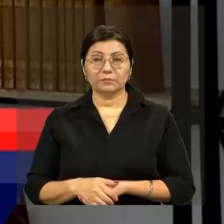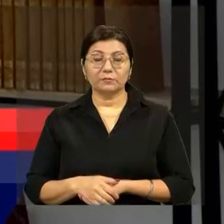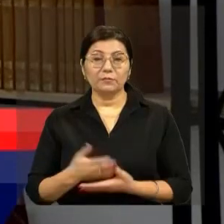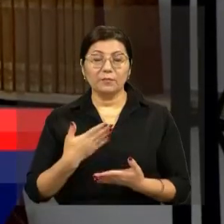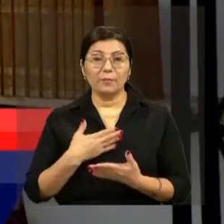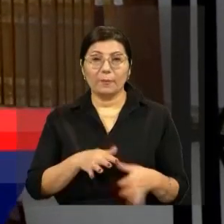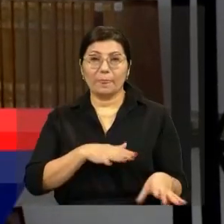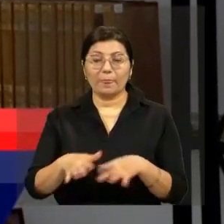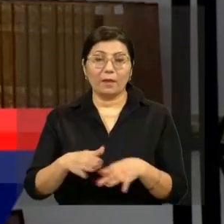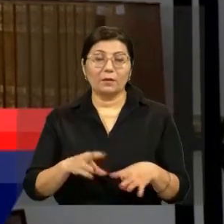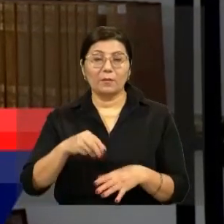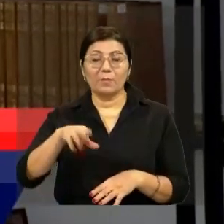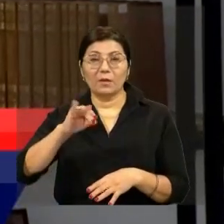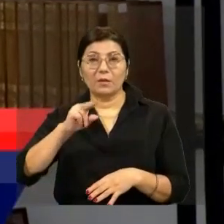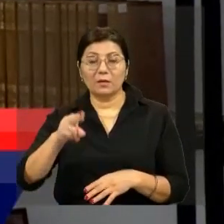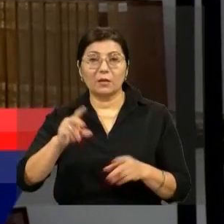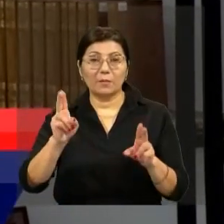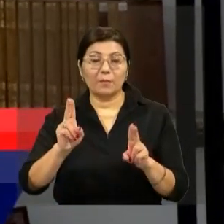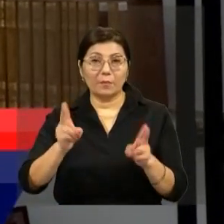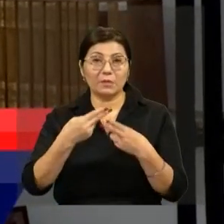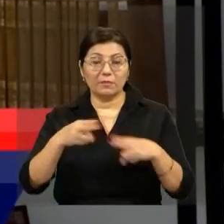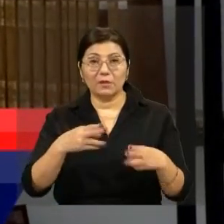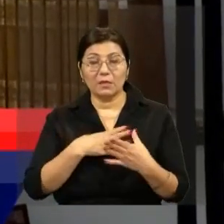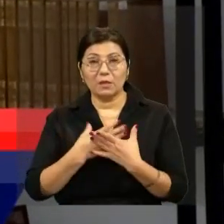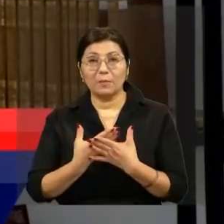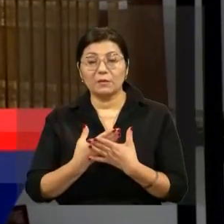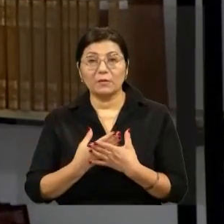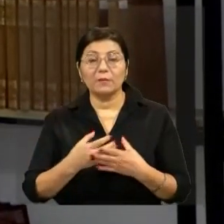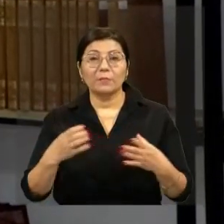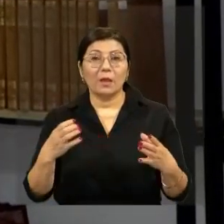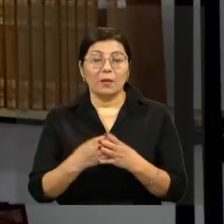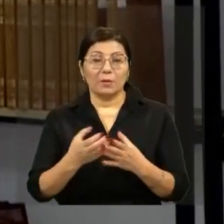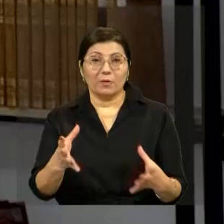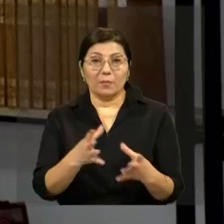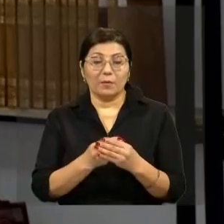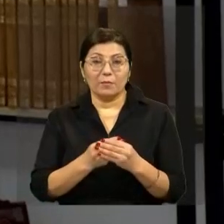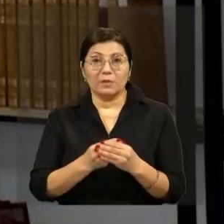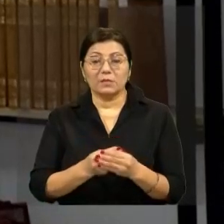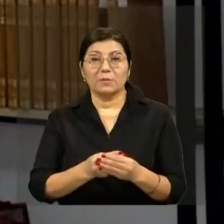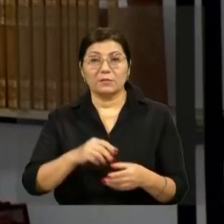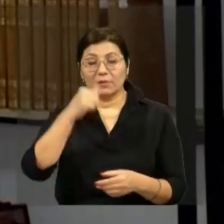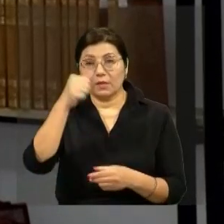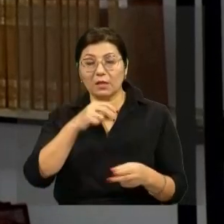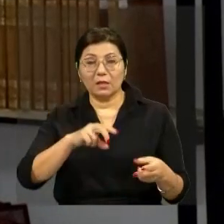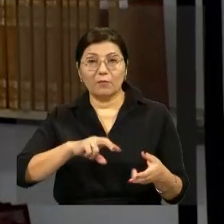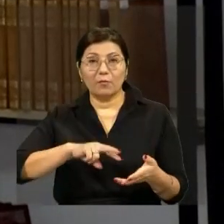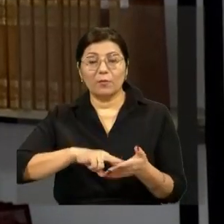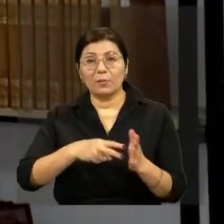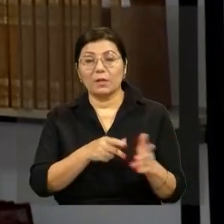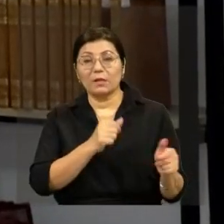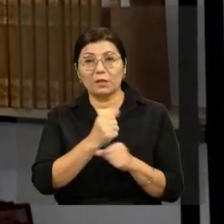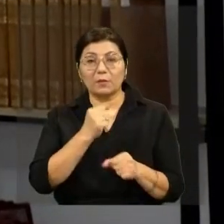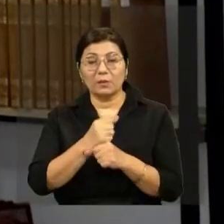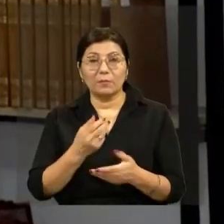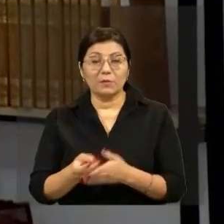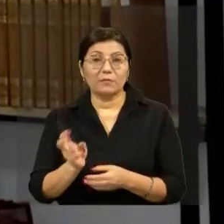Курирует деятельность медико-волонтерского клуба отдел социально-психологической поддержки. Мы вместе составляем годовой план работы. Когда ребятам